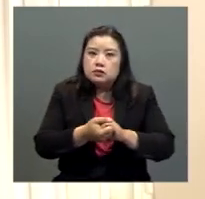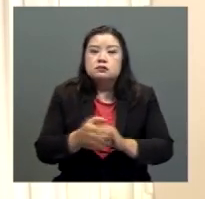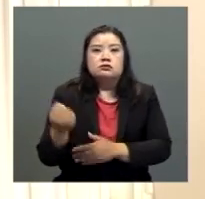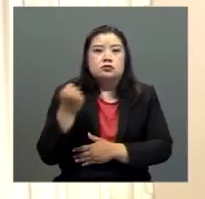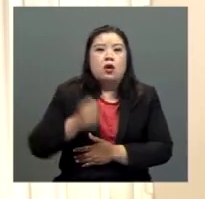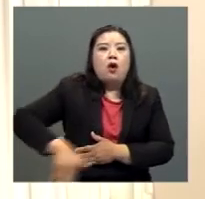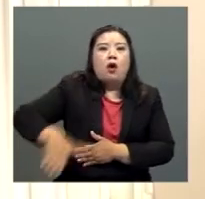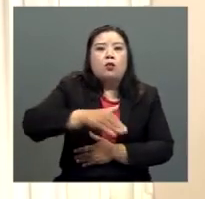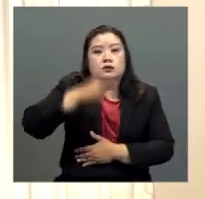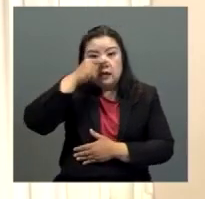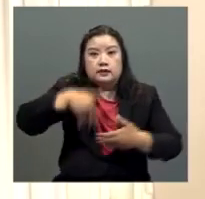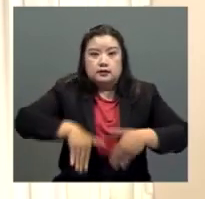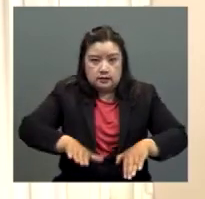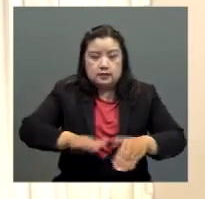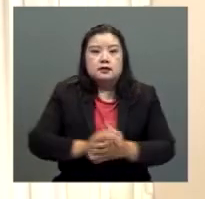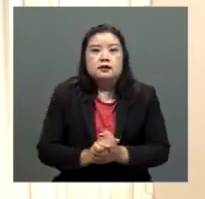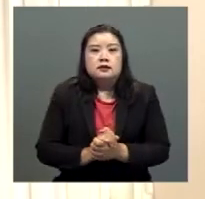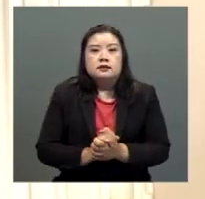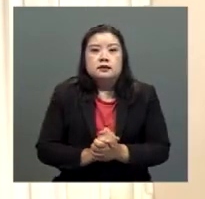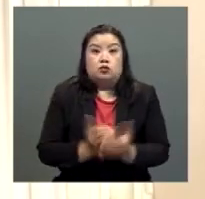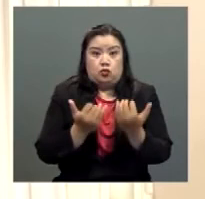ของพี่น้องคนไทยในช่วงเวลา